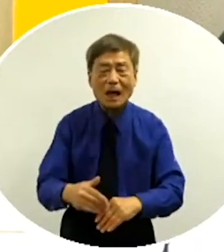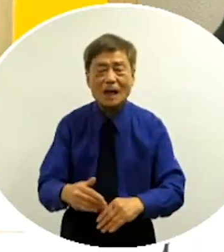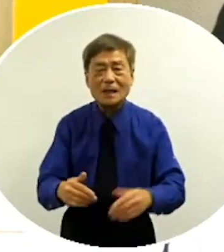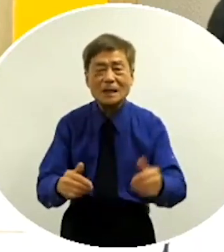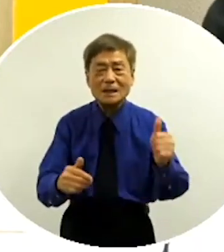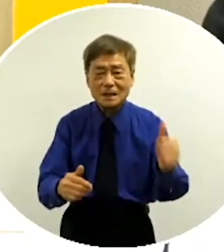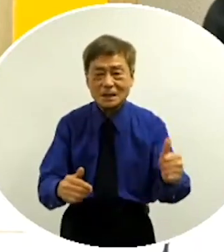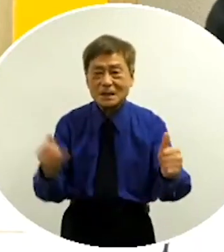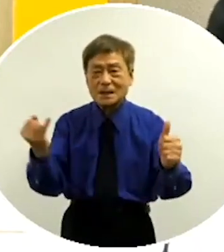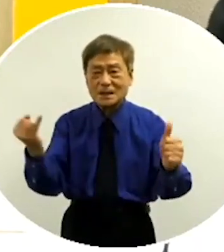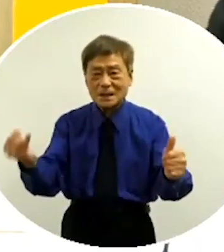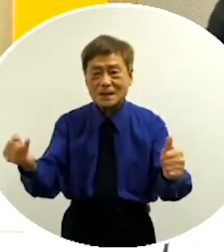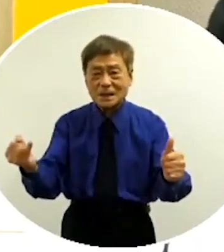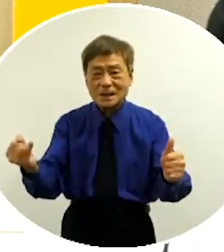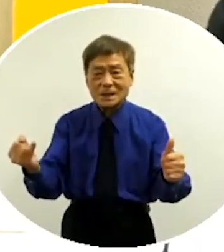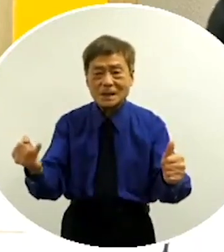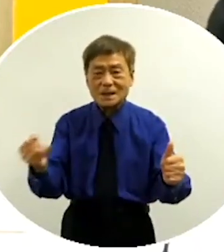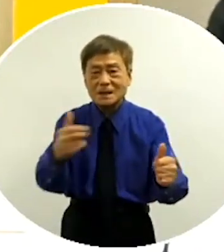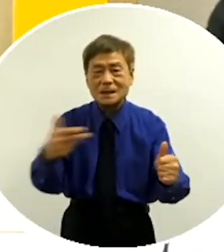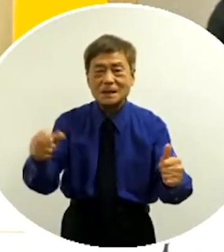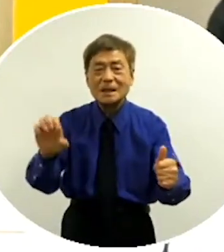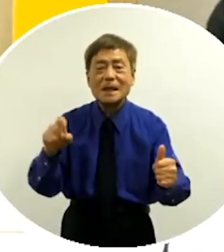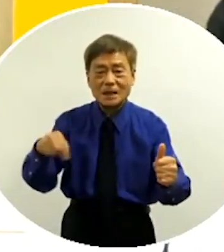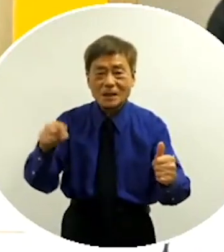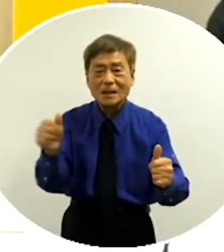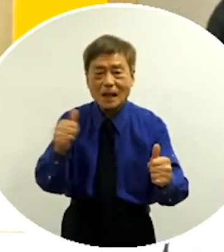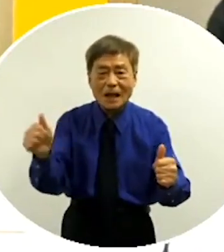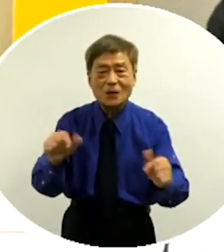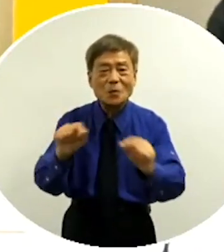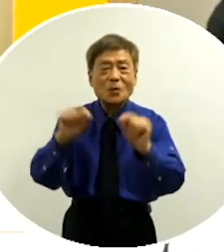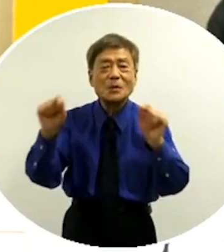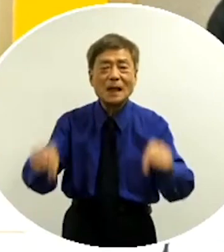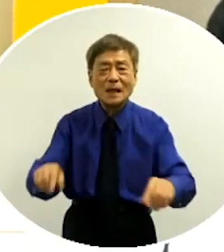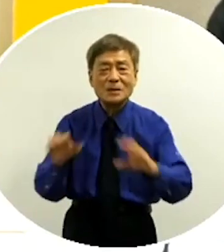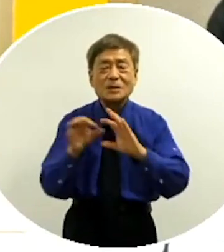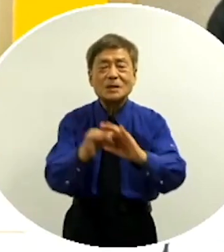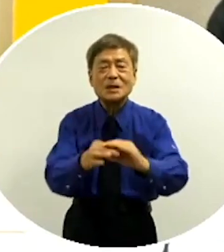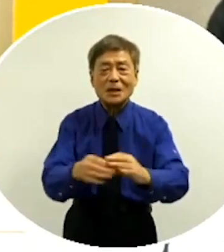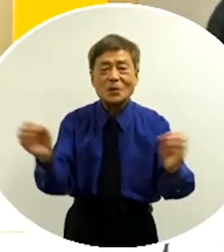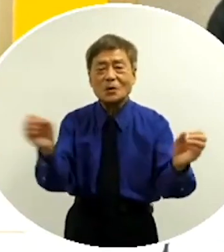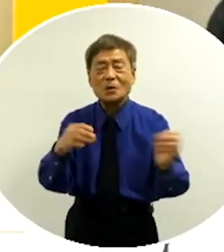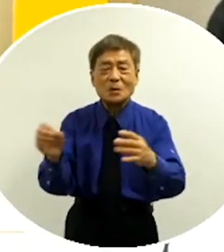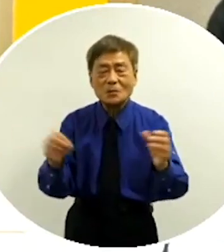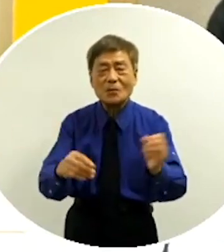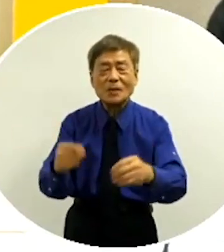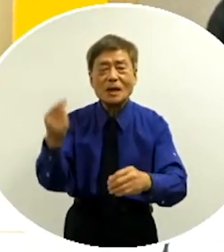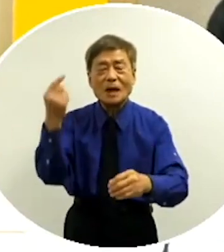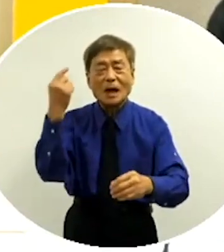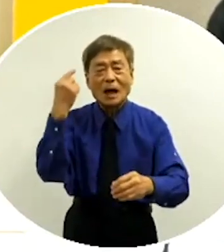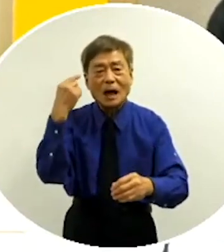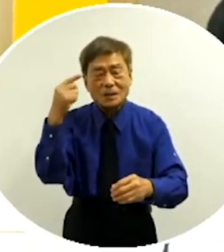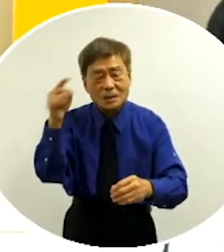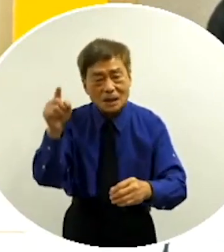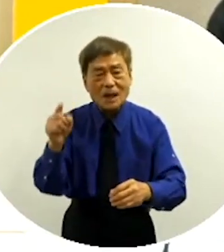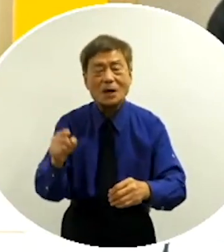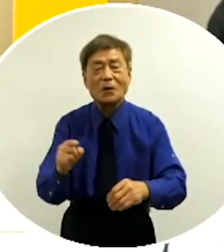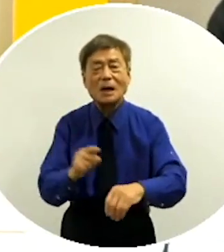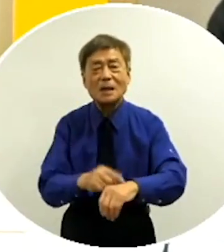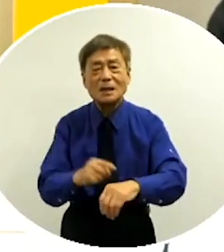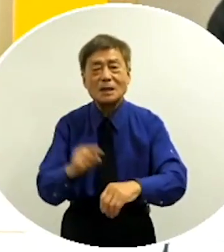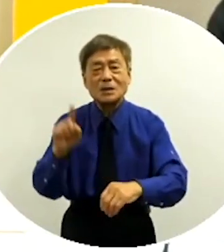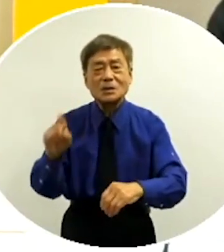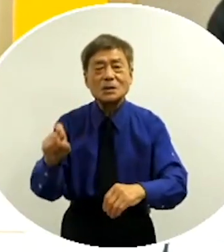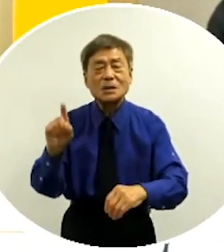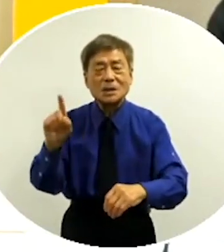議員 netワークの皆さんとの意見交換かというものも開かれますそれから明日21日は10時30分から